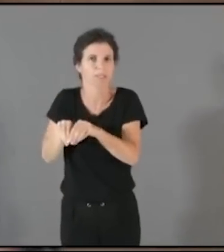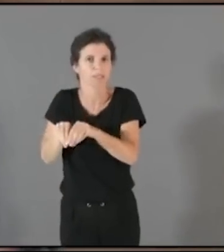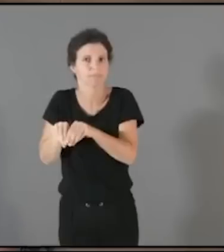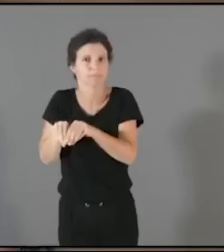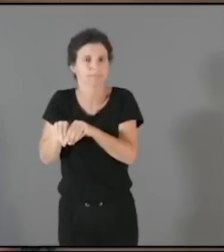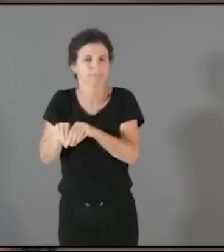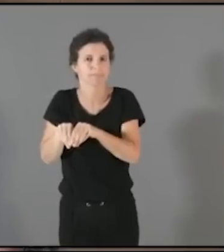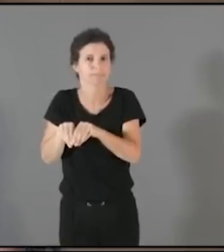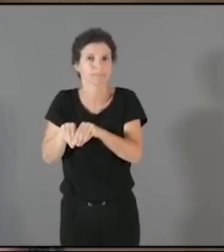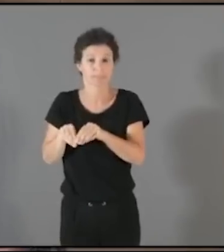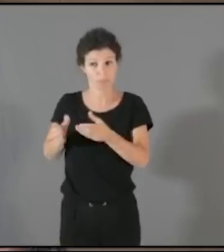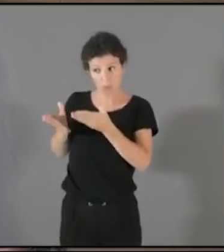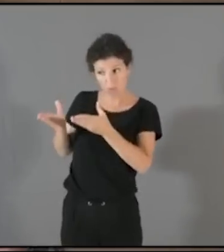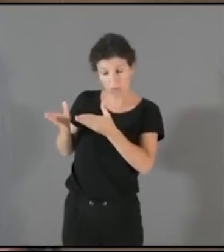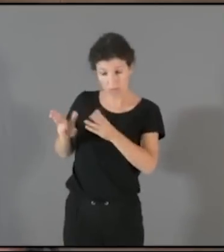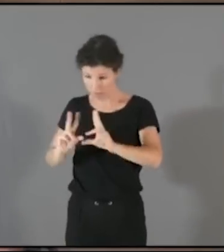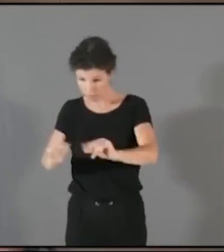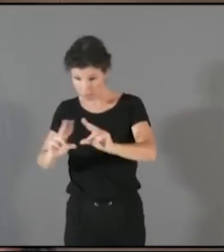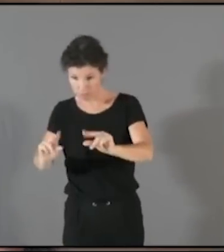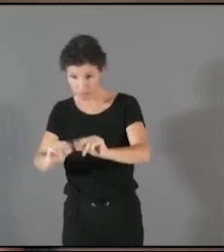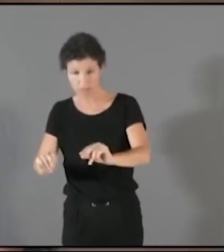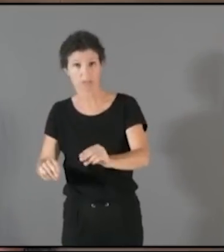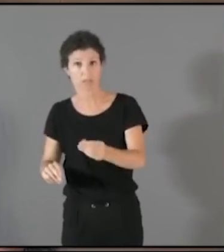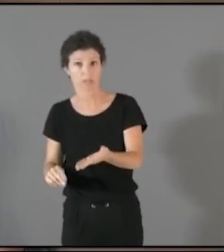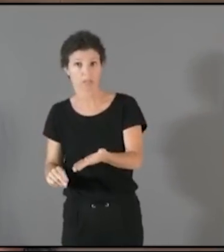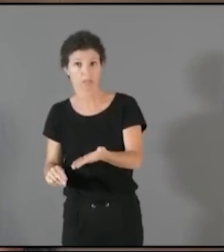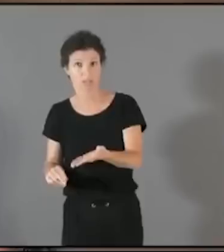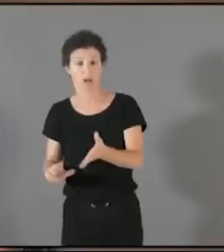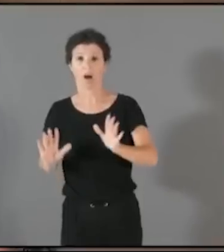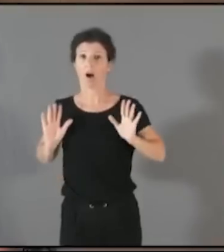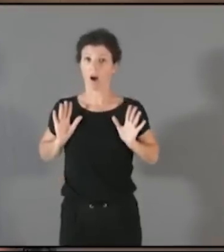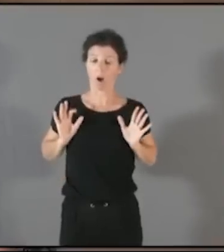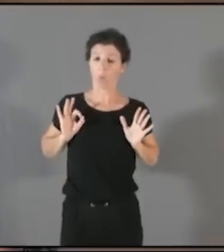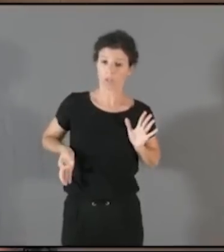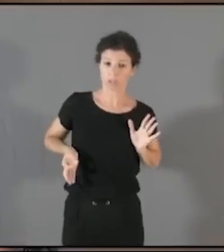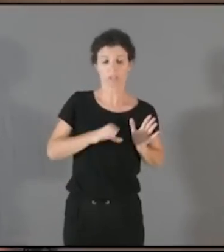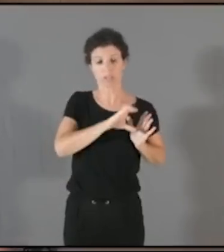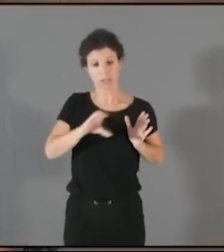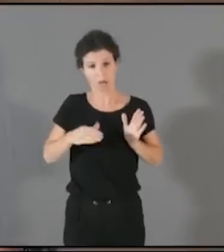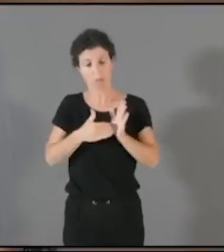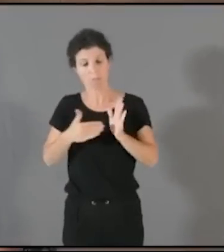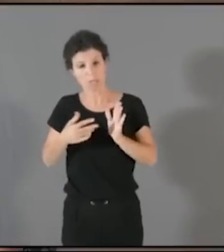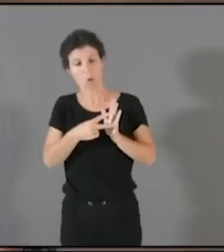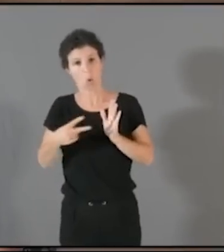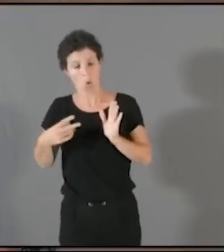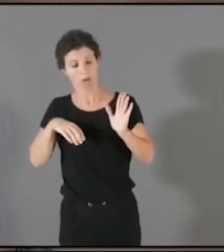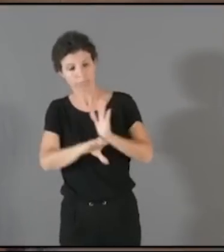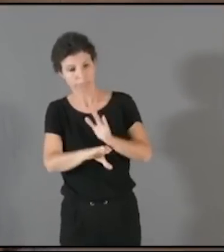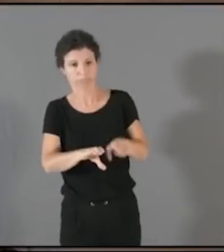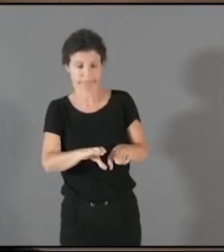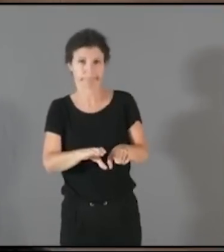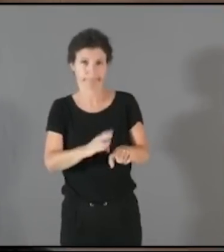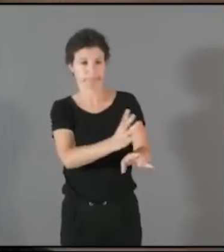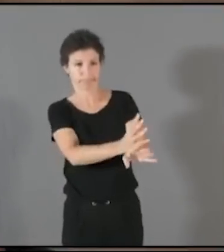Allez lui expliquer que 100 000 € peuvent être accordés à ceux qui